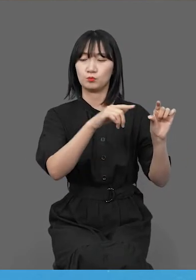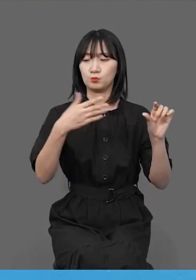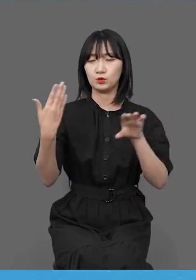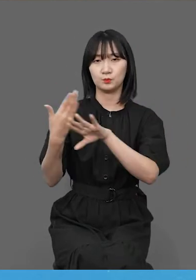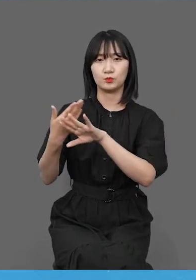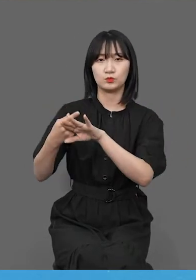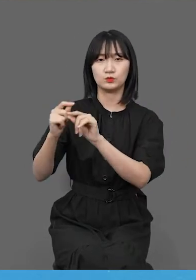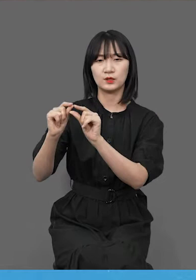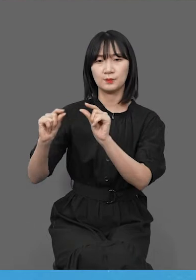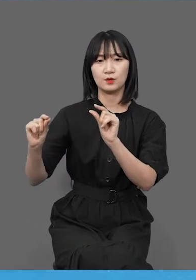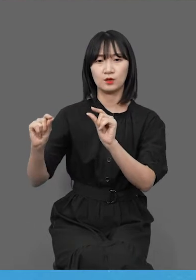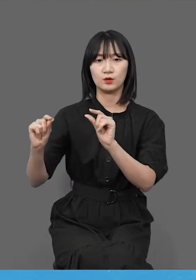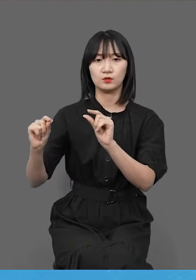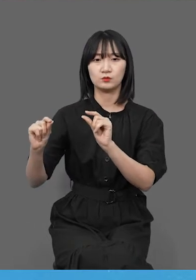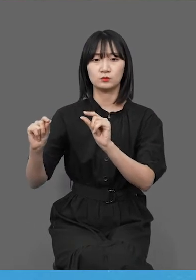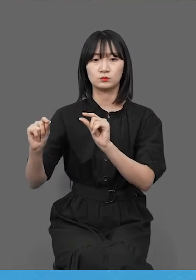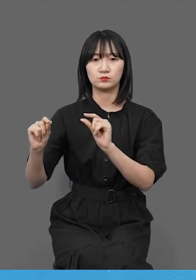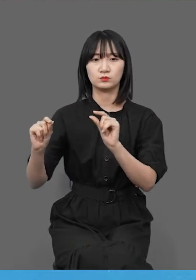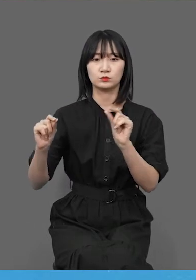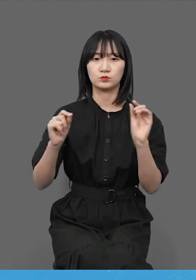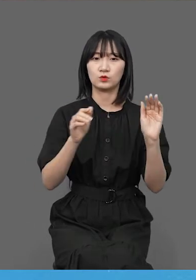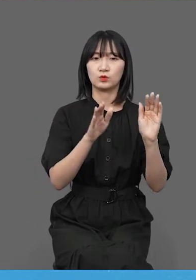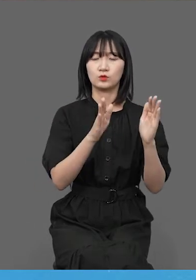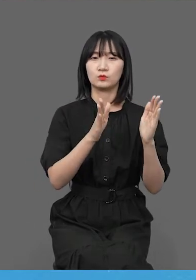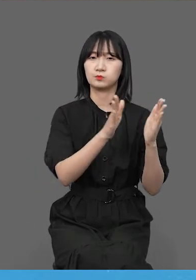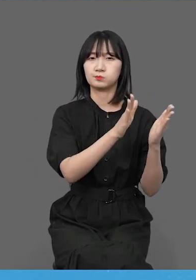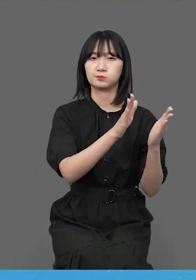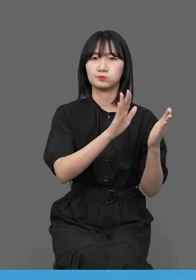얇아져요. 또 깃대도 한쪽으로 이렇게 쏠려 있어.